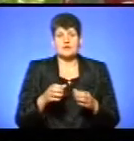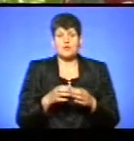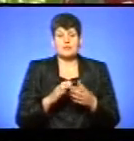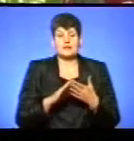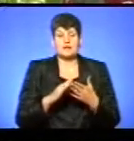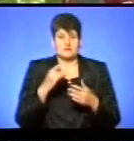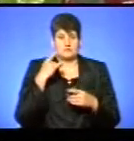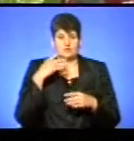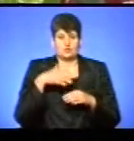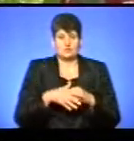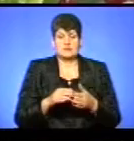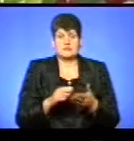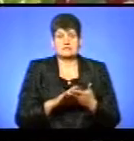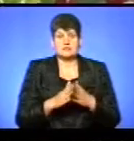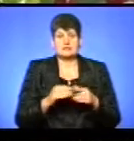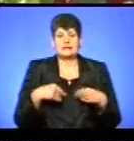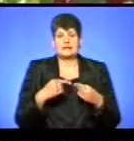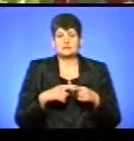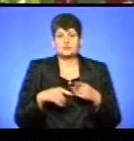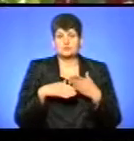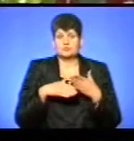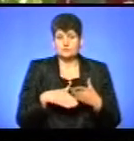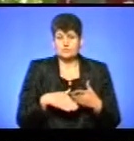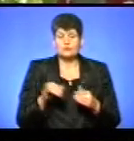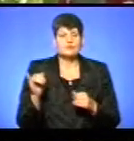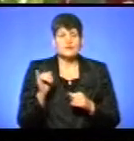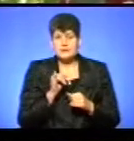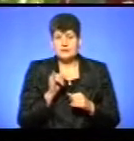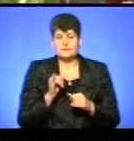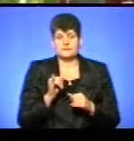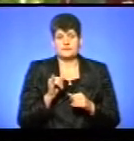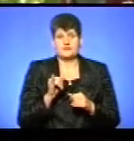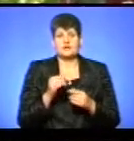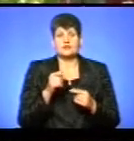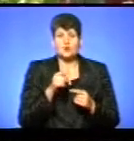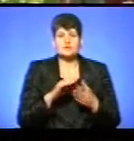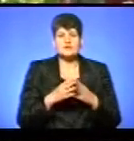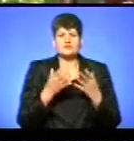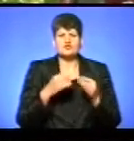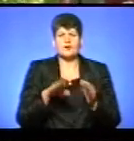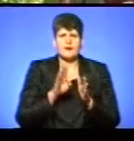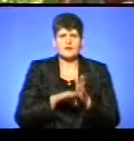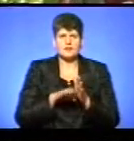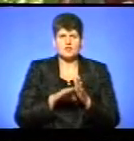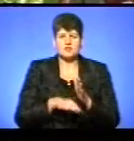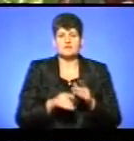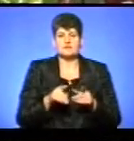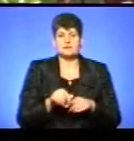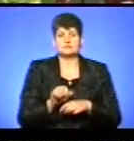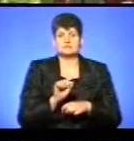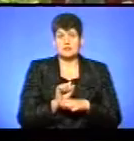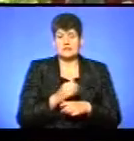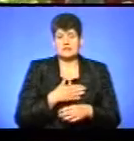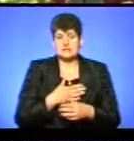стан, надавати екстрену медичну допомогу. І в подальшому, по нашому сценарію, стан його ще гірше стає, і фактично він перестає